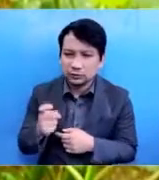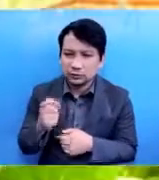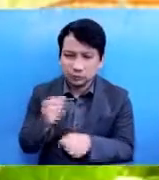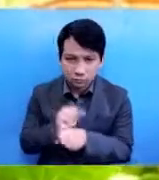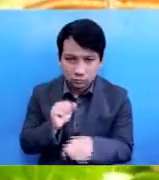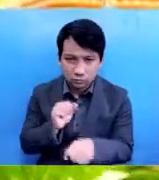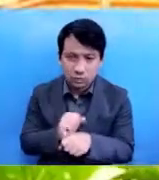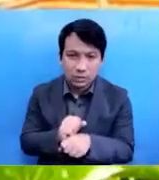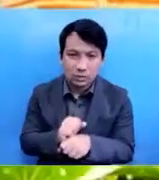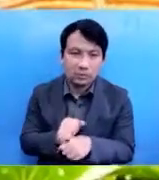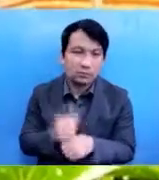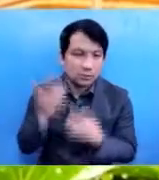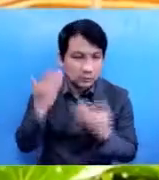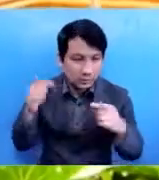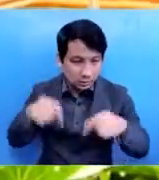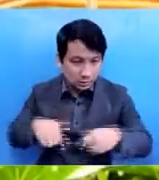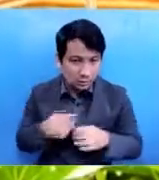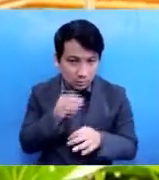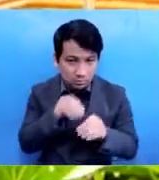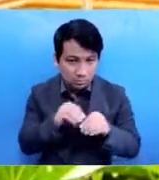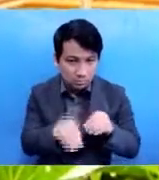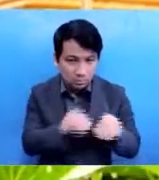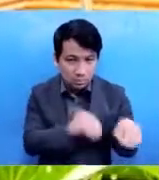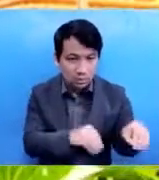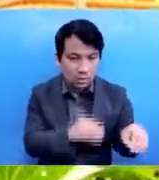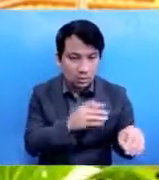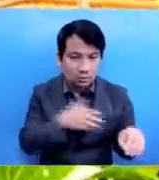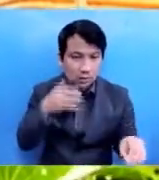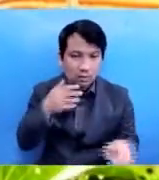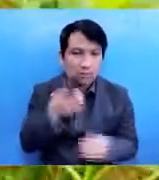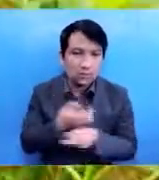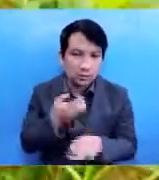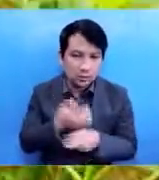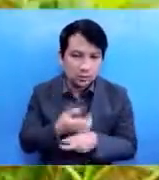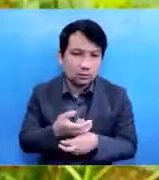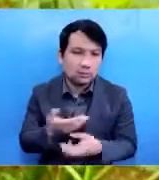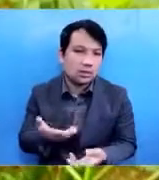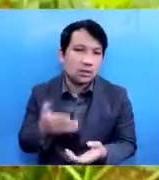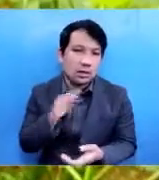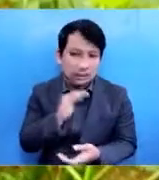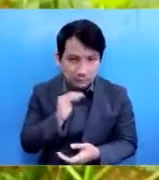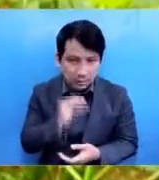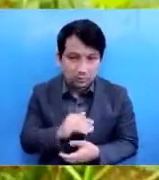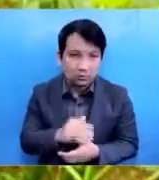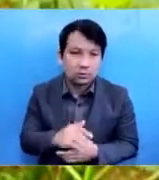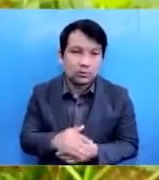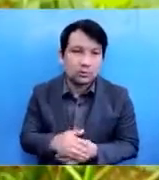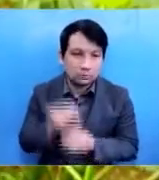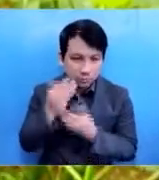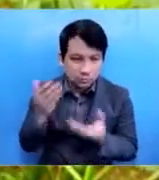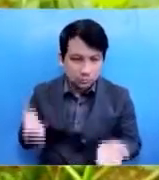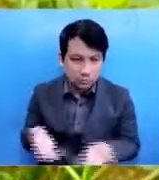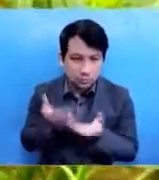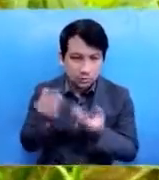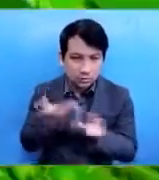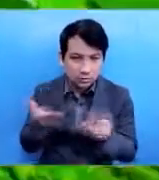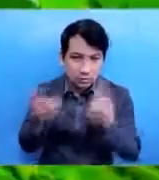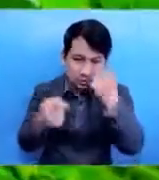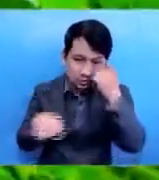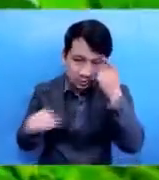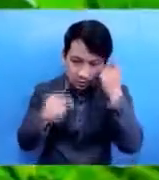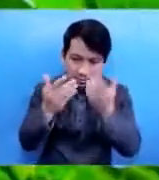Kaso dito po kasi sa pagpa-farm, basically mahirap po siya, nakakapagod. Pero yung fulfillment po, yung mas masaya sa sarili